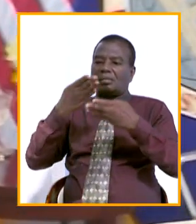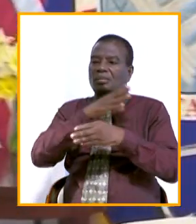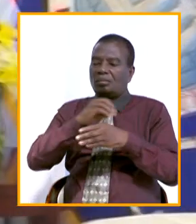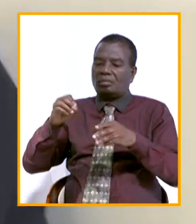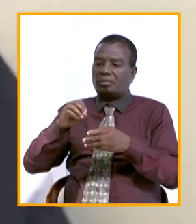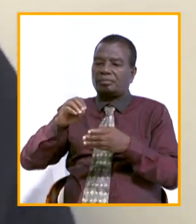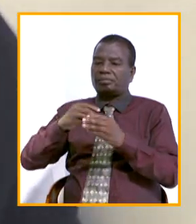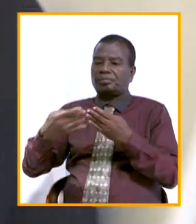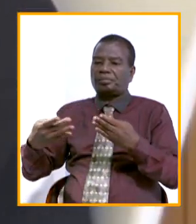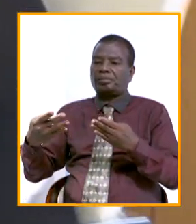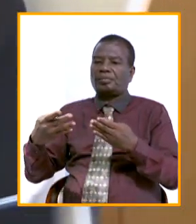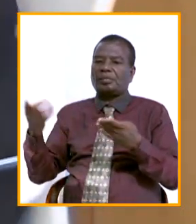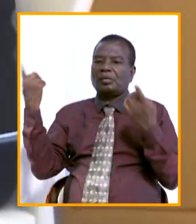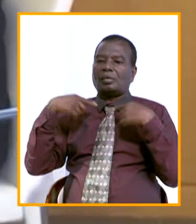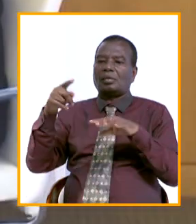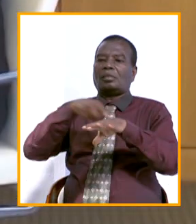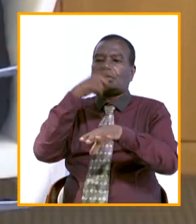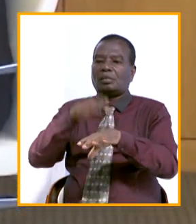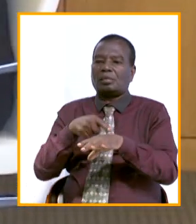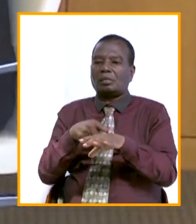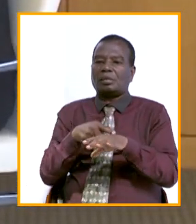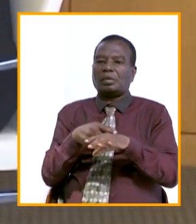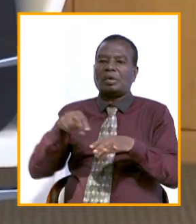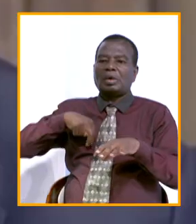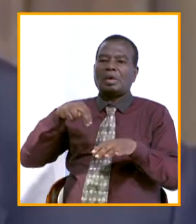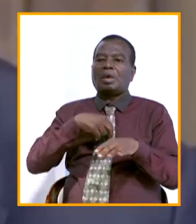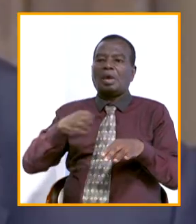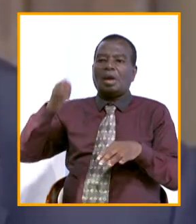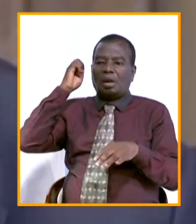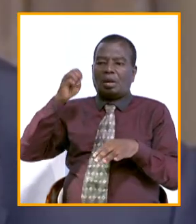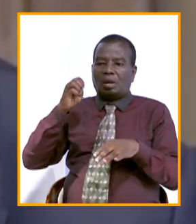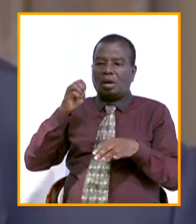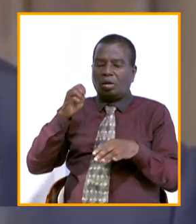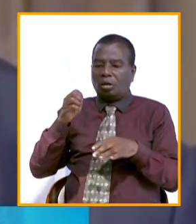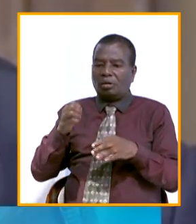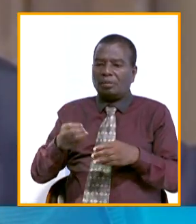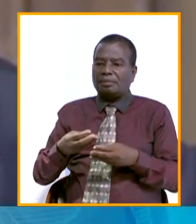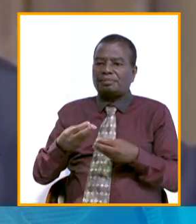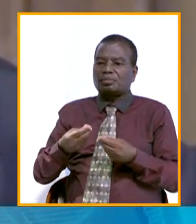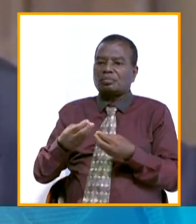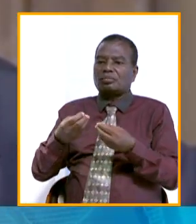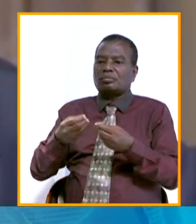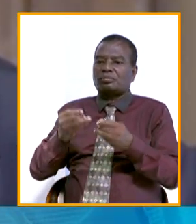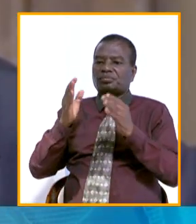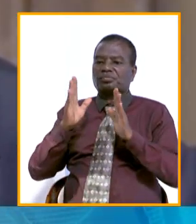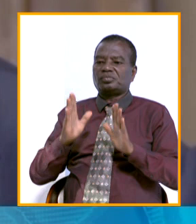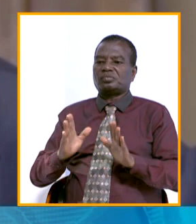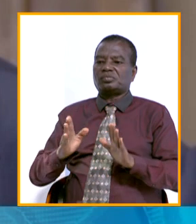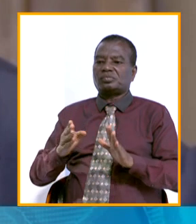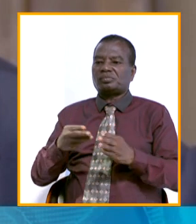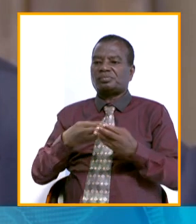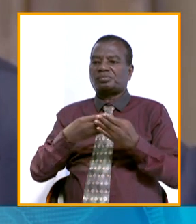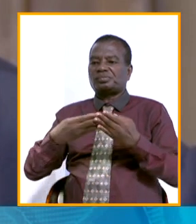des matières premières. Pendant longtemps, nous avons été producteurs de matières premières et nous avons vendu ces